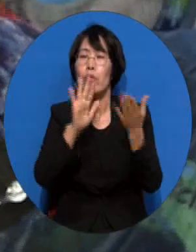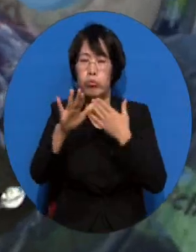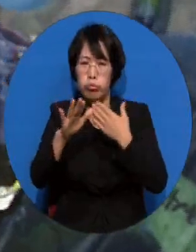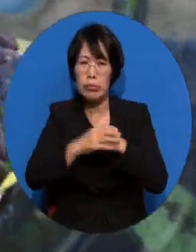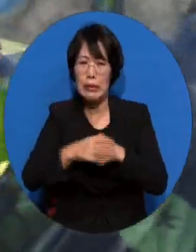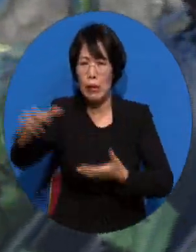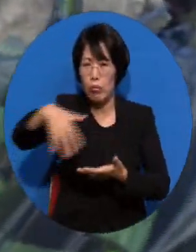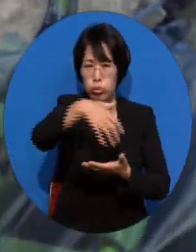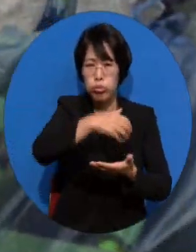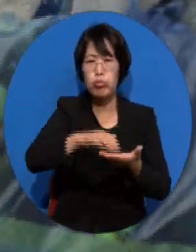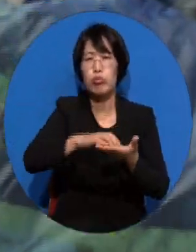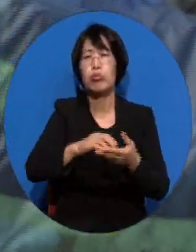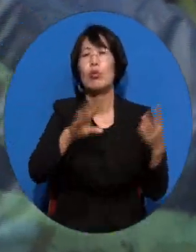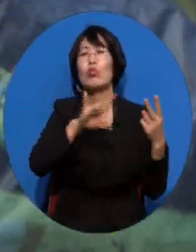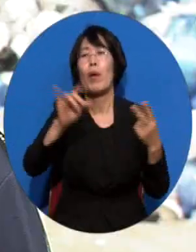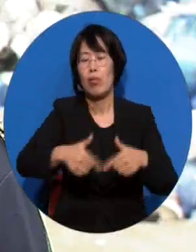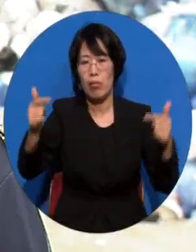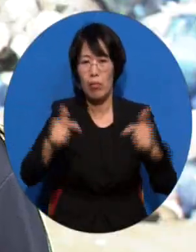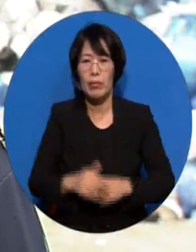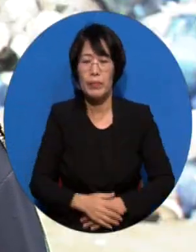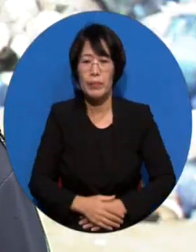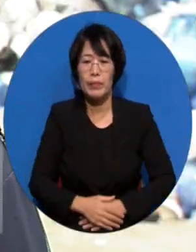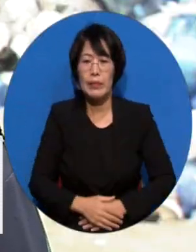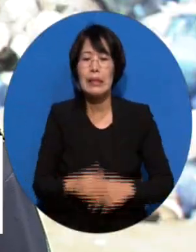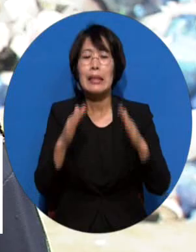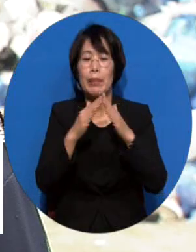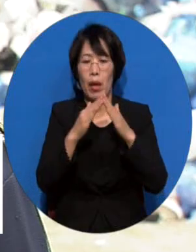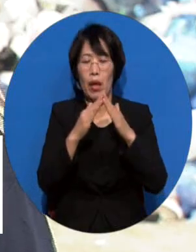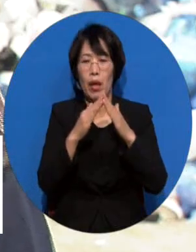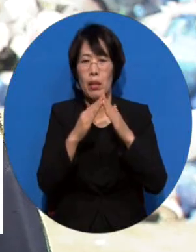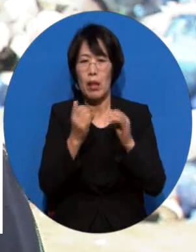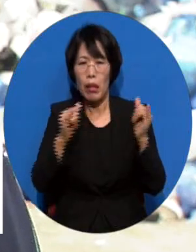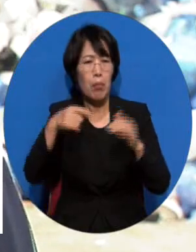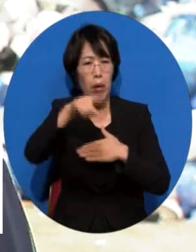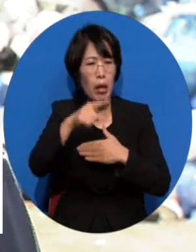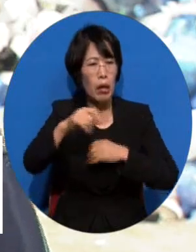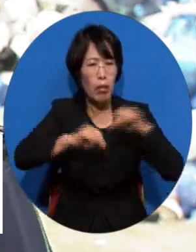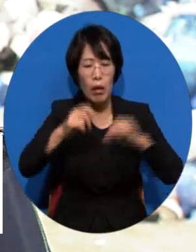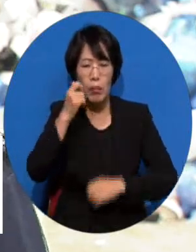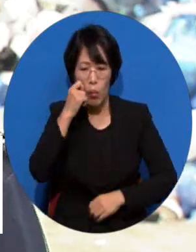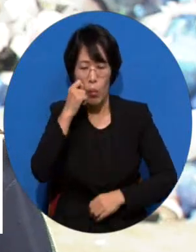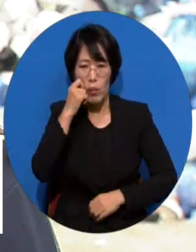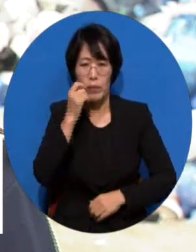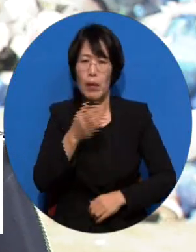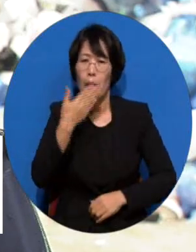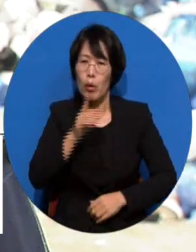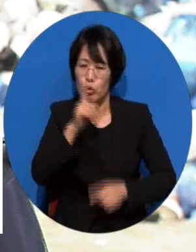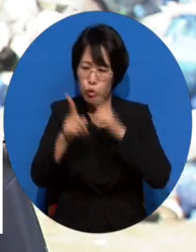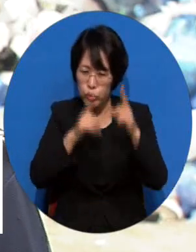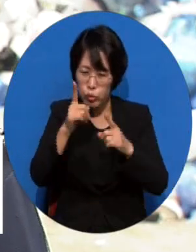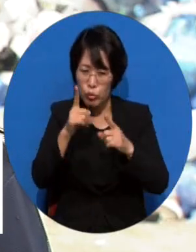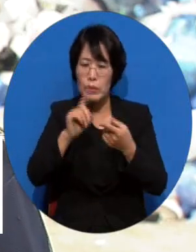들어오는 쓰레기 양이 배로 늘었습니다. 집에서 그 사람들이 나가지 못하다 보니까 이렇게 주문해서 시켜 먹다